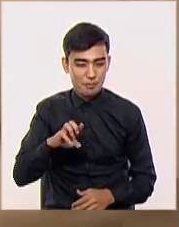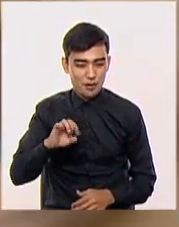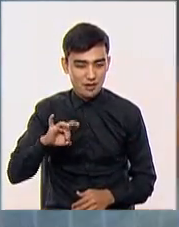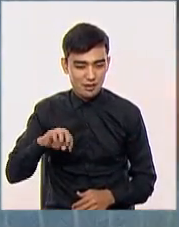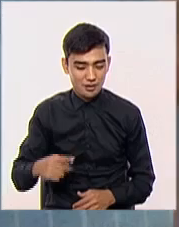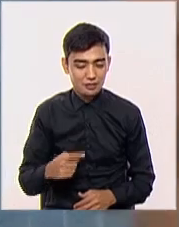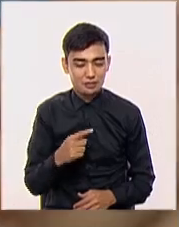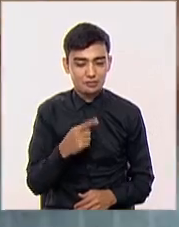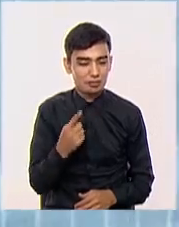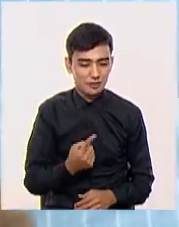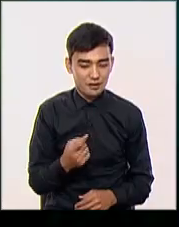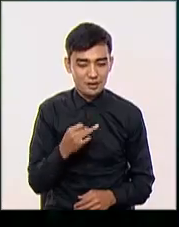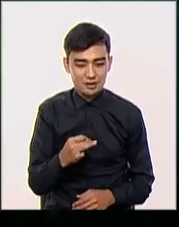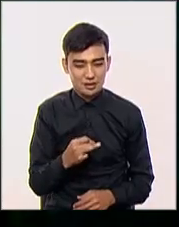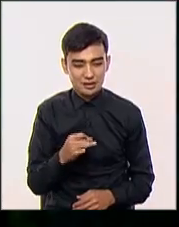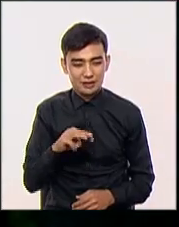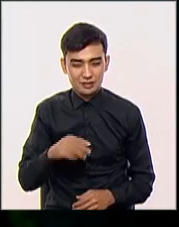быть более или менее стабильным.